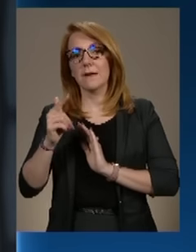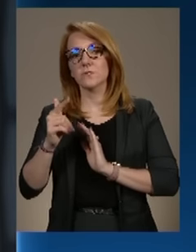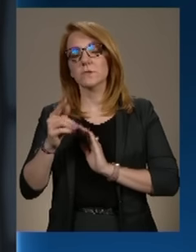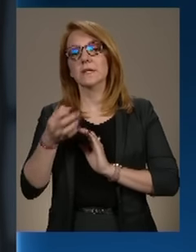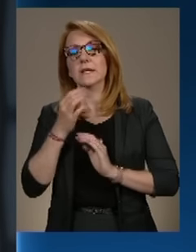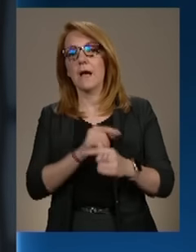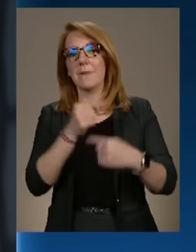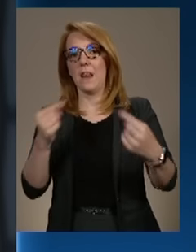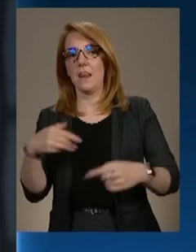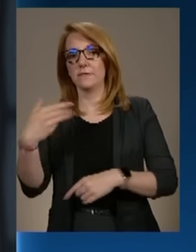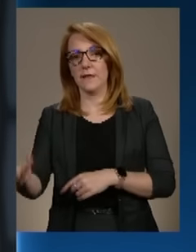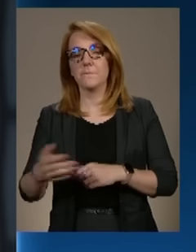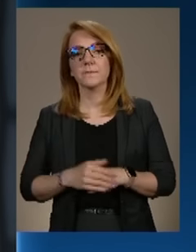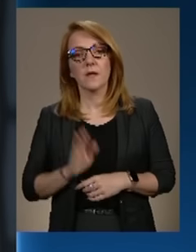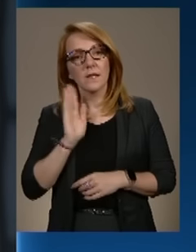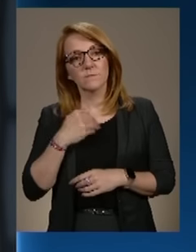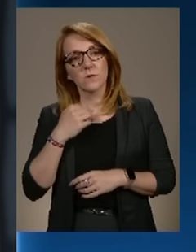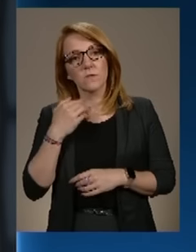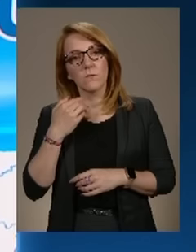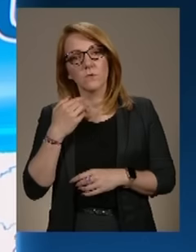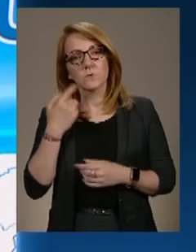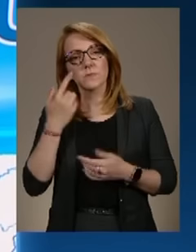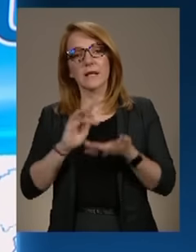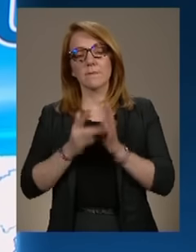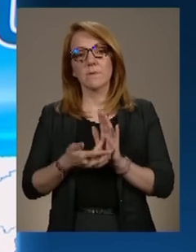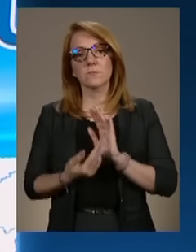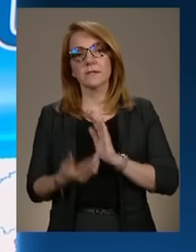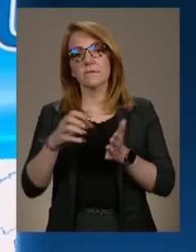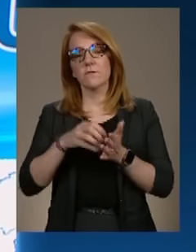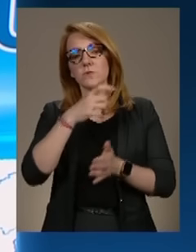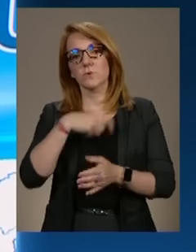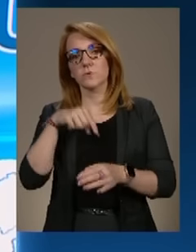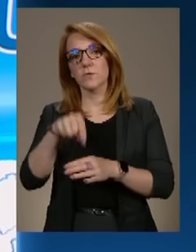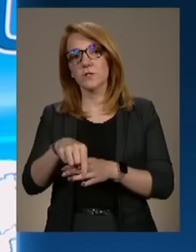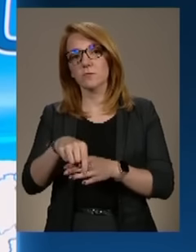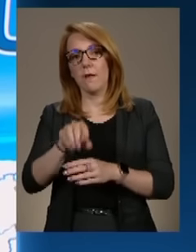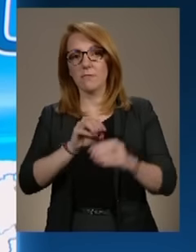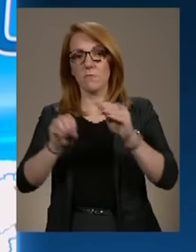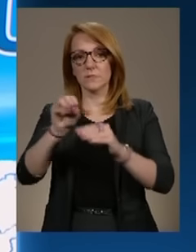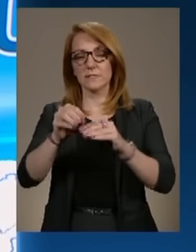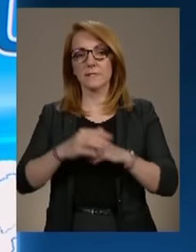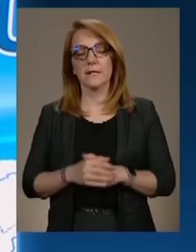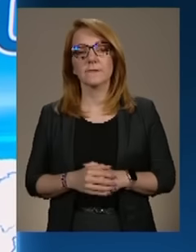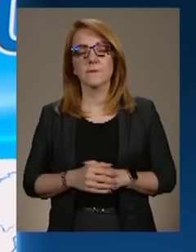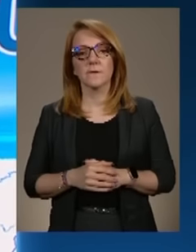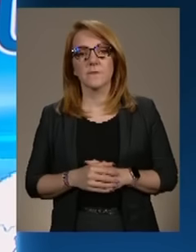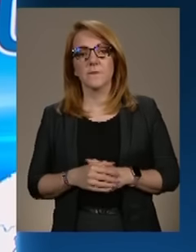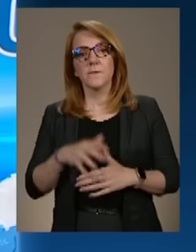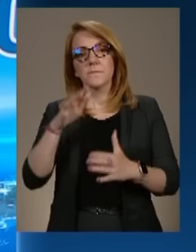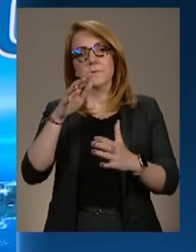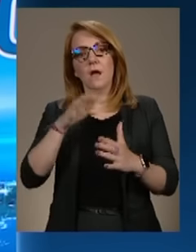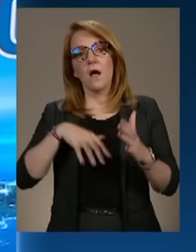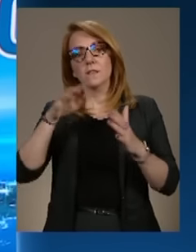ellene l nem tudom hog meg tudnánk-e mutatni még a fővárosi közgyűlésbe az összetételt mer ugy a list pontosam a listákra a